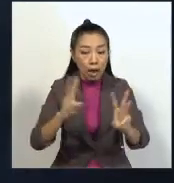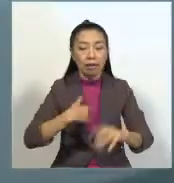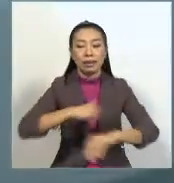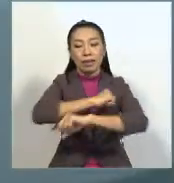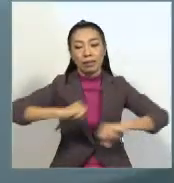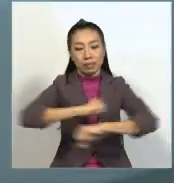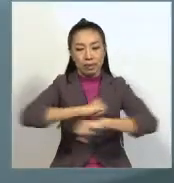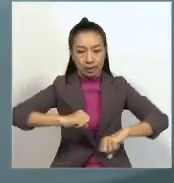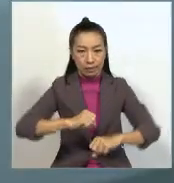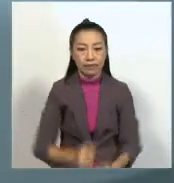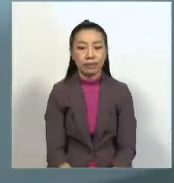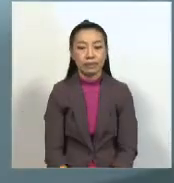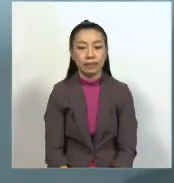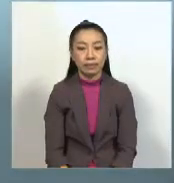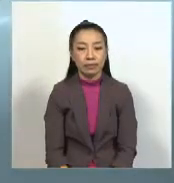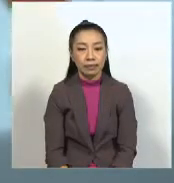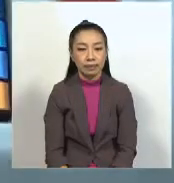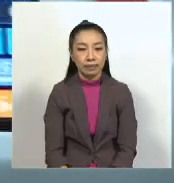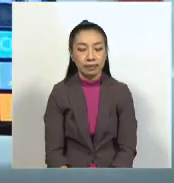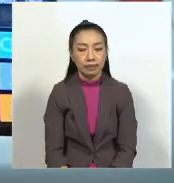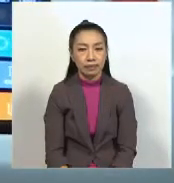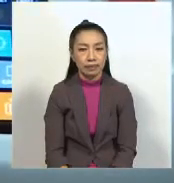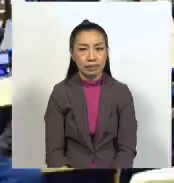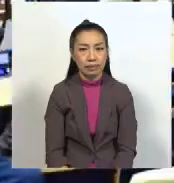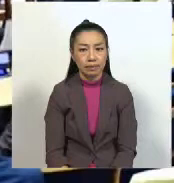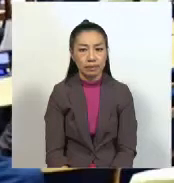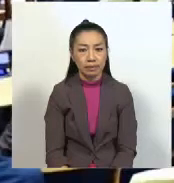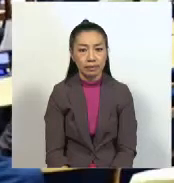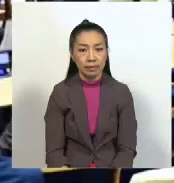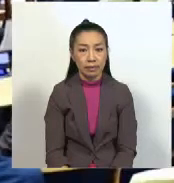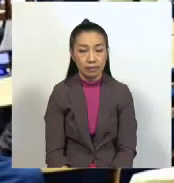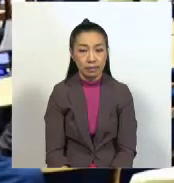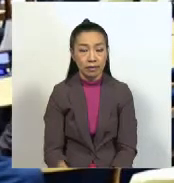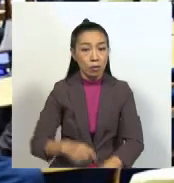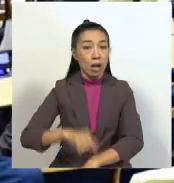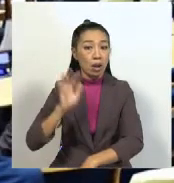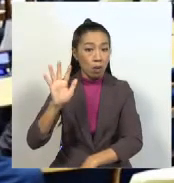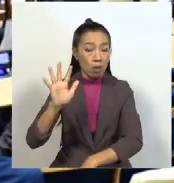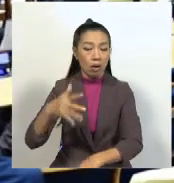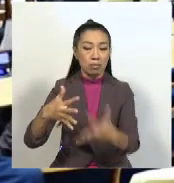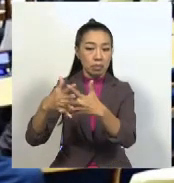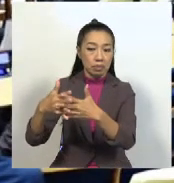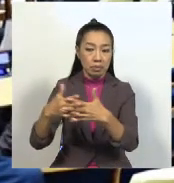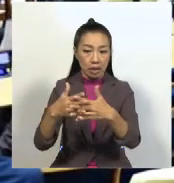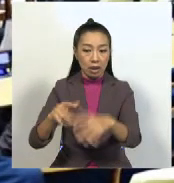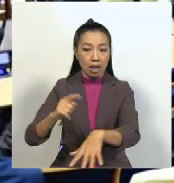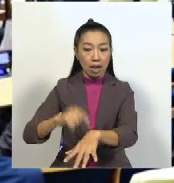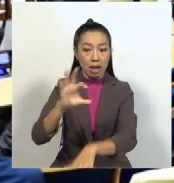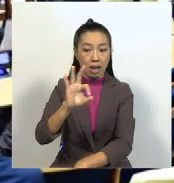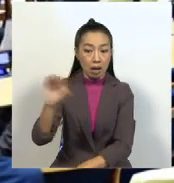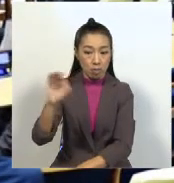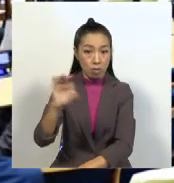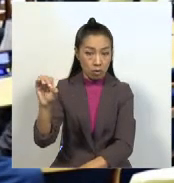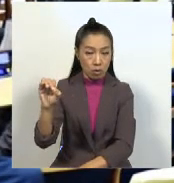ำลังกายนะคะและล่าสุดเมื่อเวลา 9:00 น.ตามเวลาท้องถิ่นณสำนักงานใหญ่สหประชาช